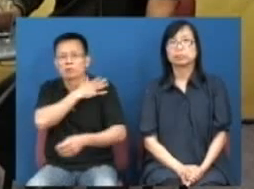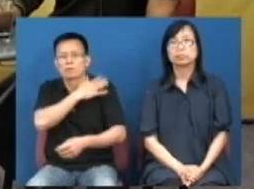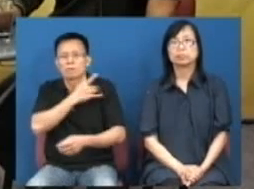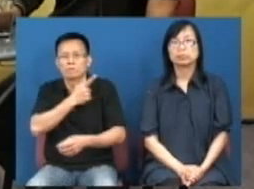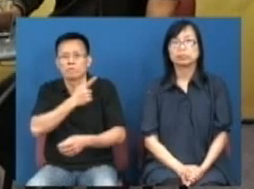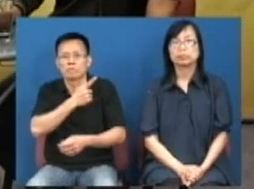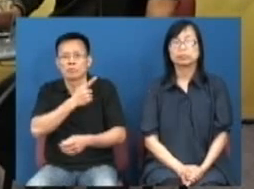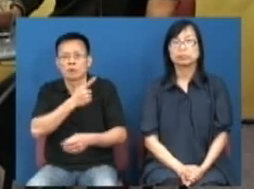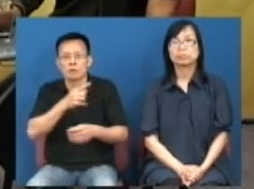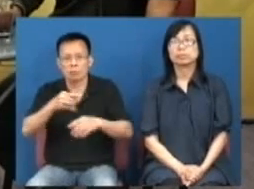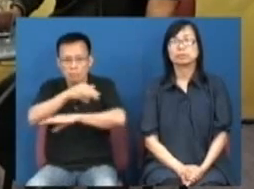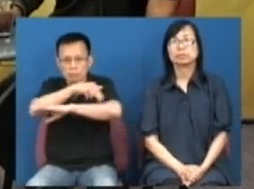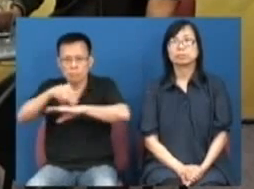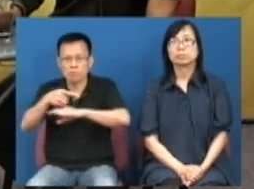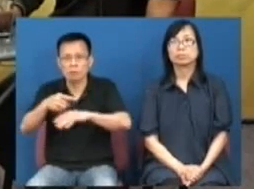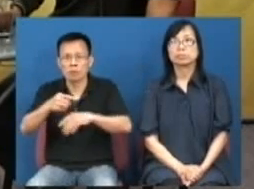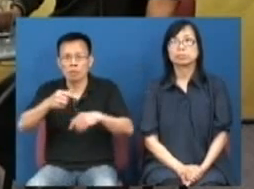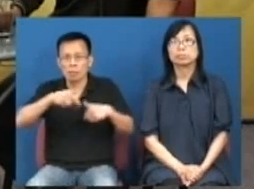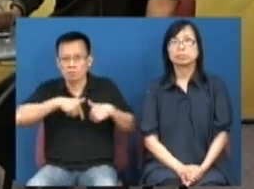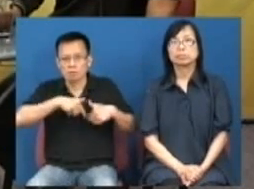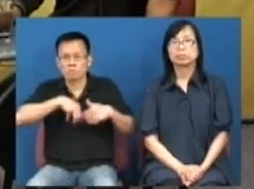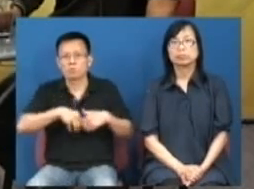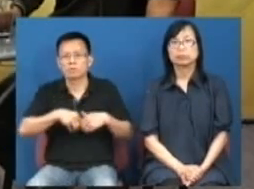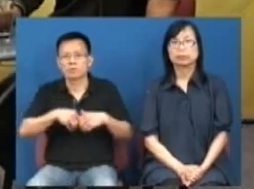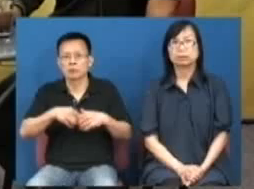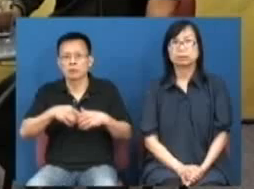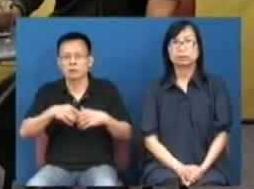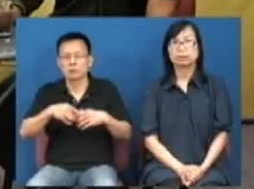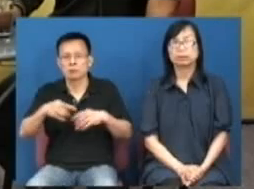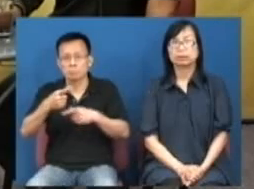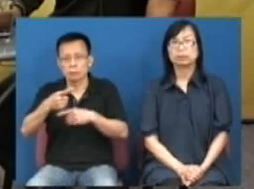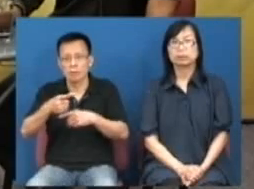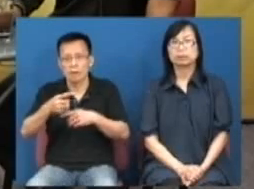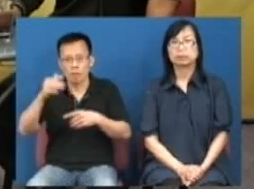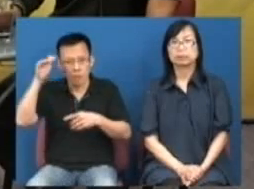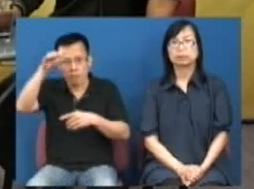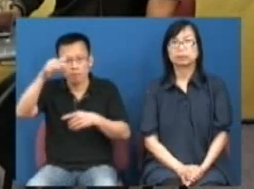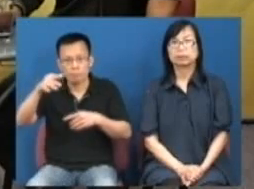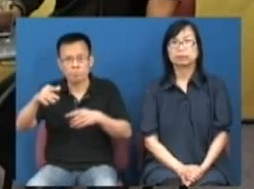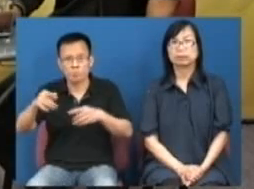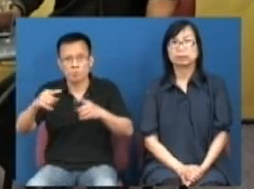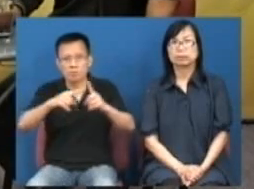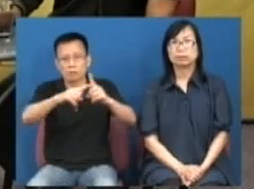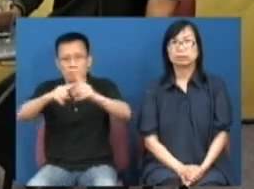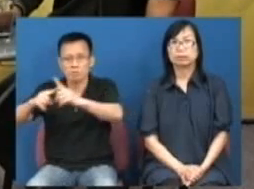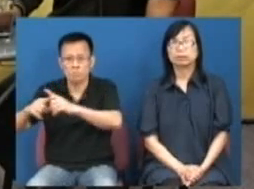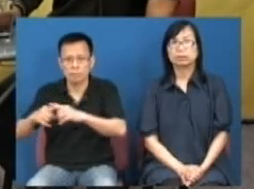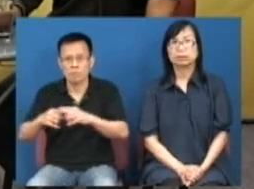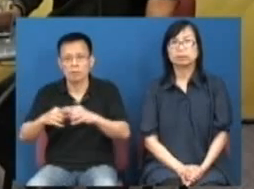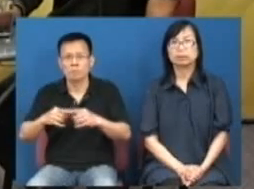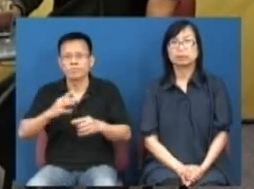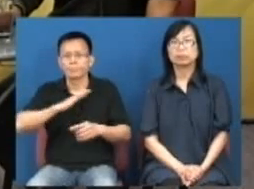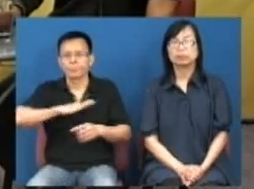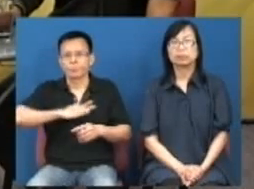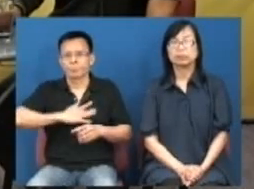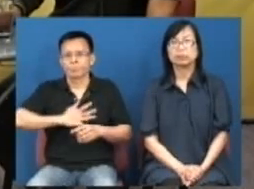心在知道公民社會，我哋做呢啲平台咧，係去希望大家平心靜氣去討論事幹。我哋都